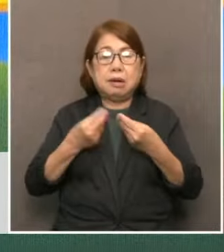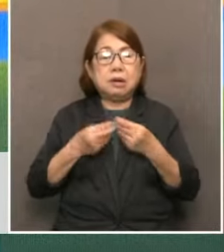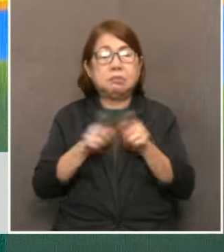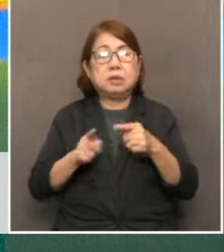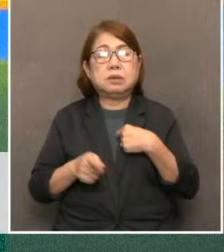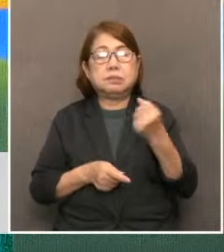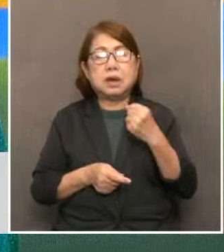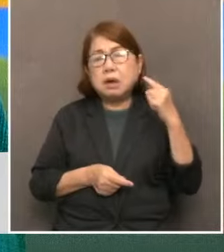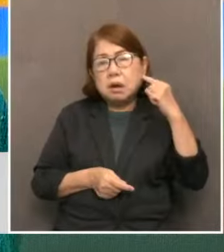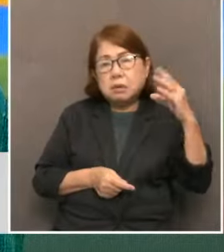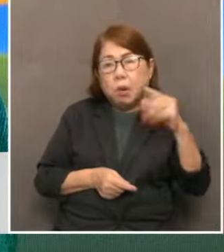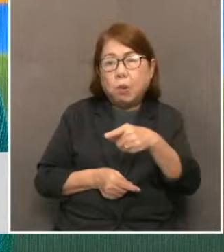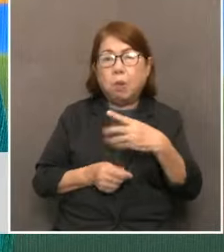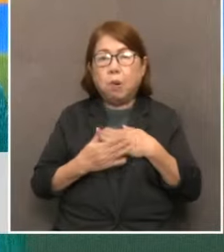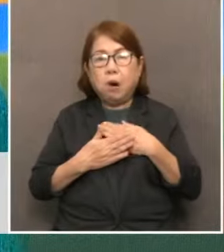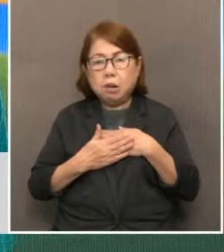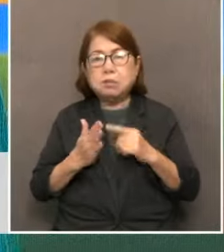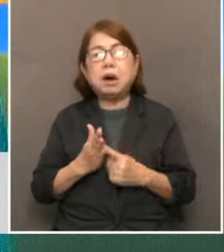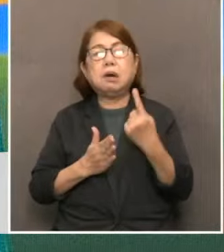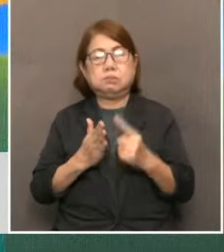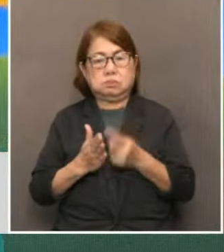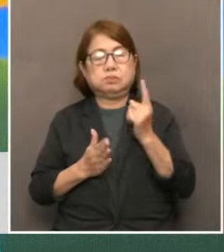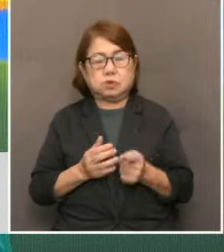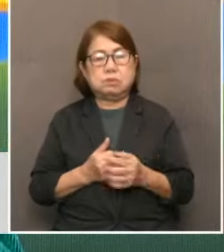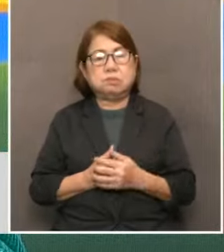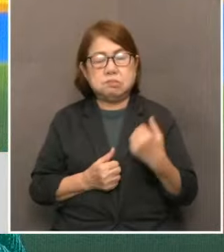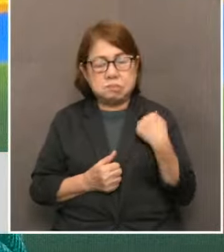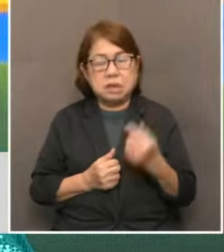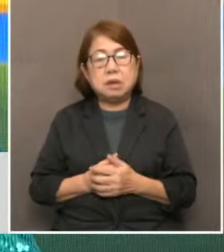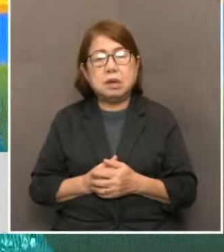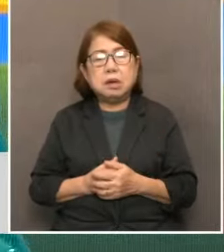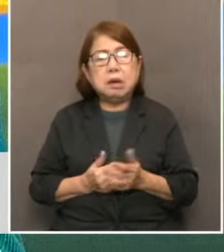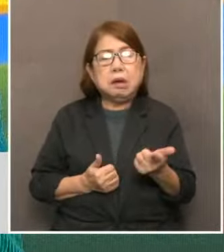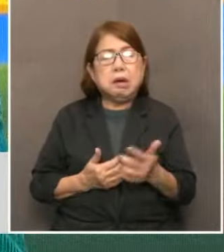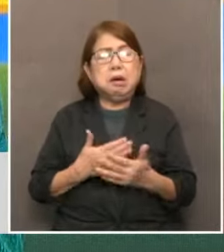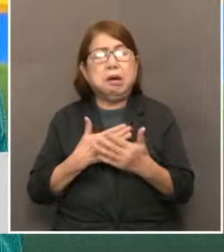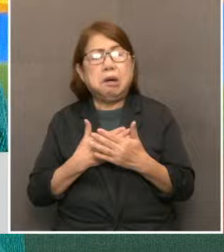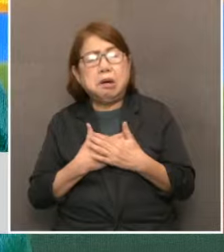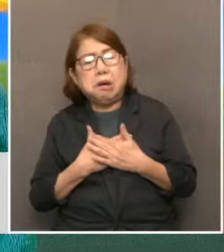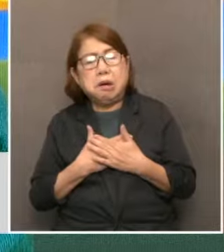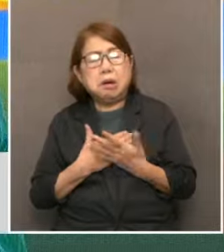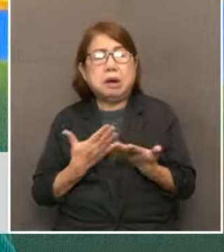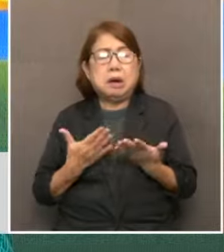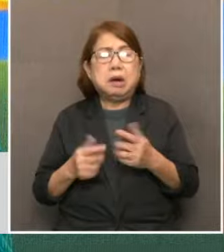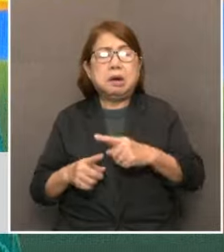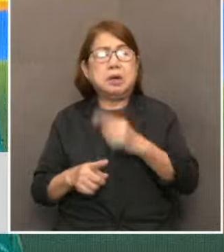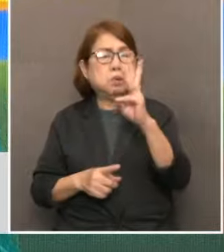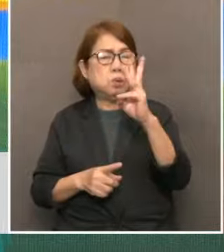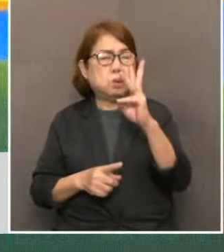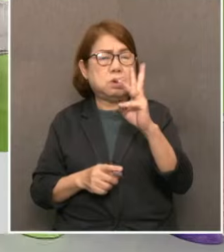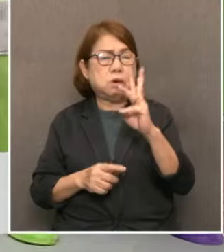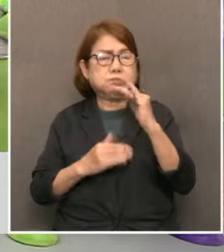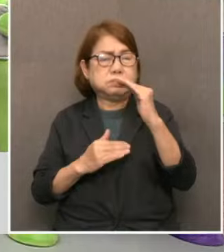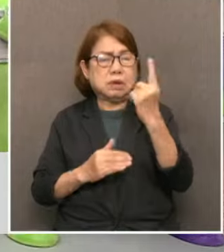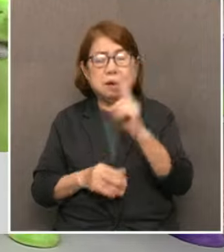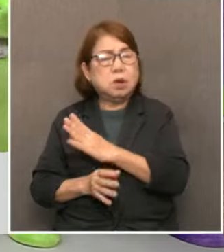ยินด้วยอมันควจะไม่ใช่แค่เเรียกว่าอะไร monหรือprim monแค่เฉพมิถุนายแต่ากให้มันเป็นไปเลยทั้ง